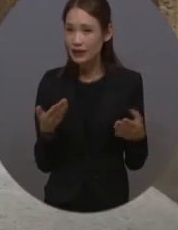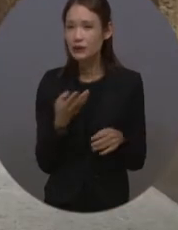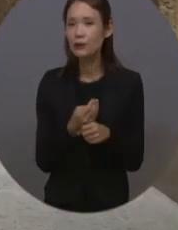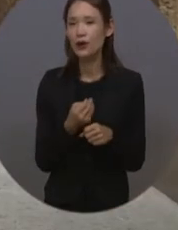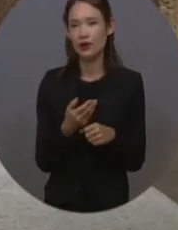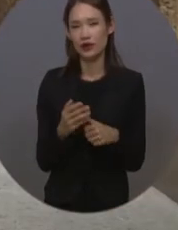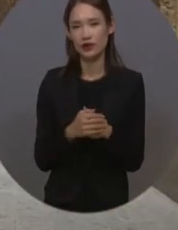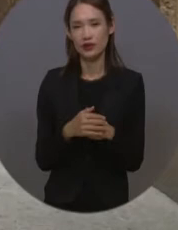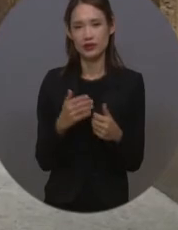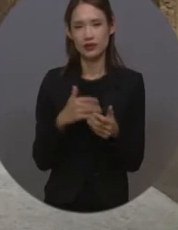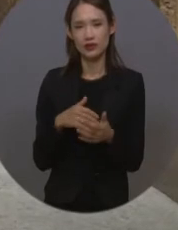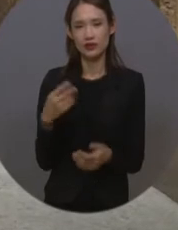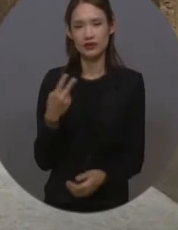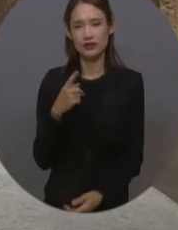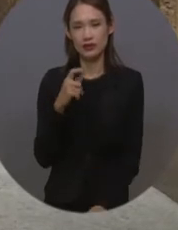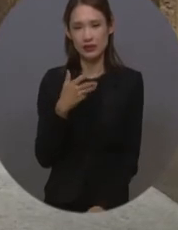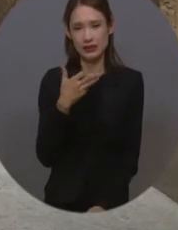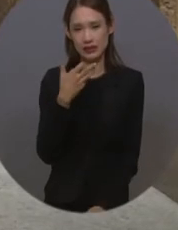저희가 이제